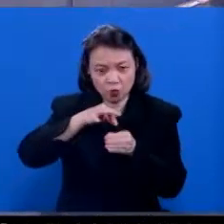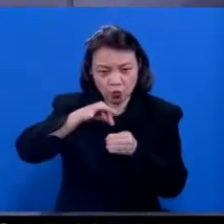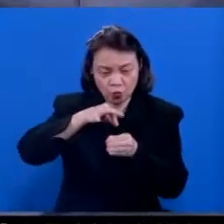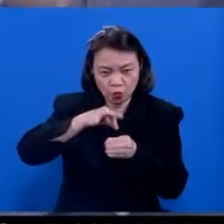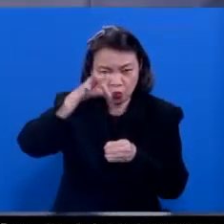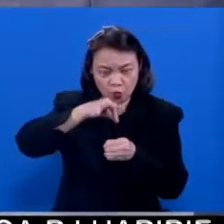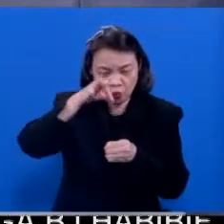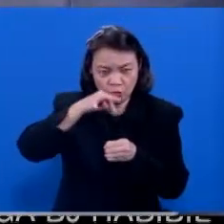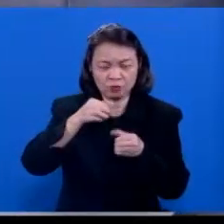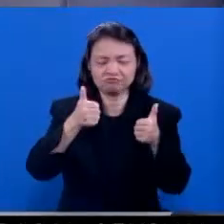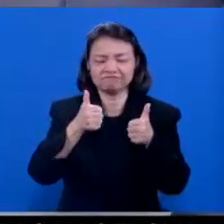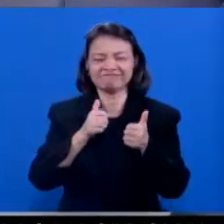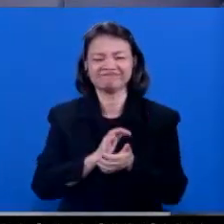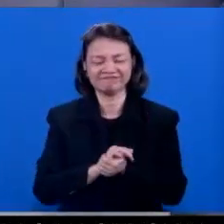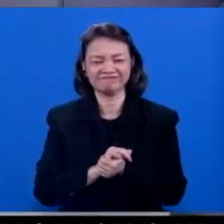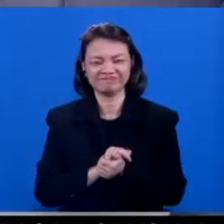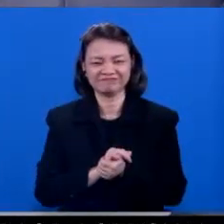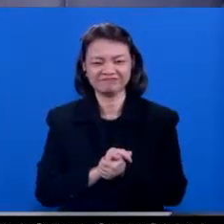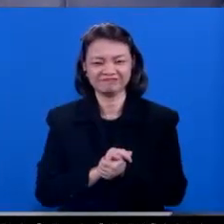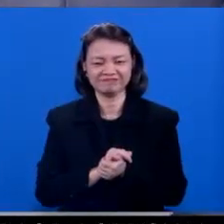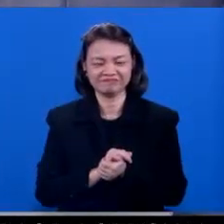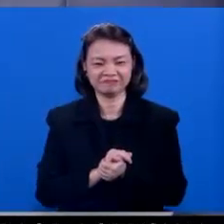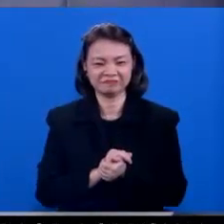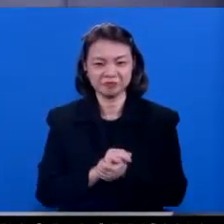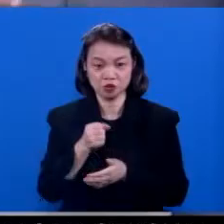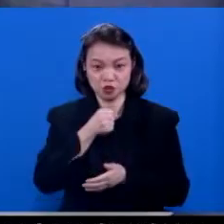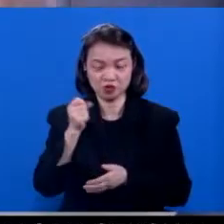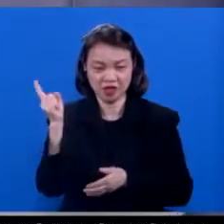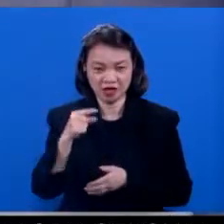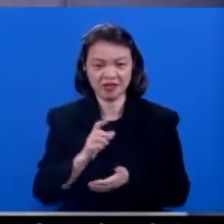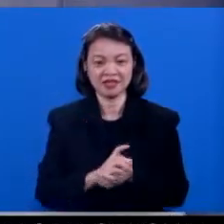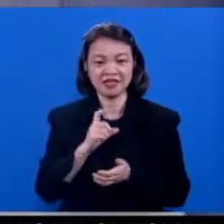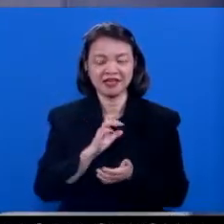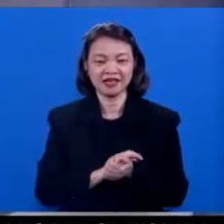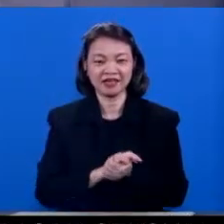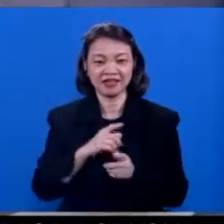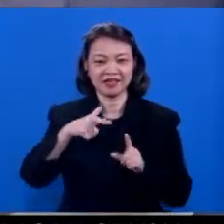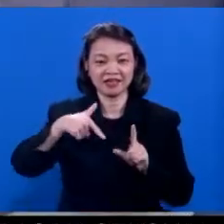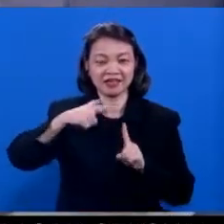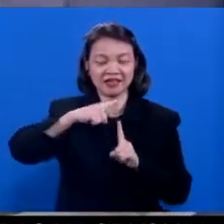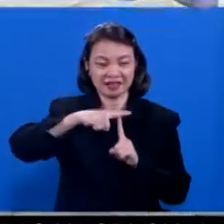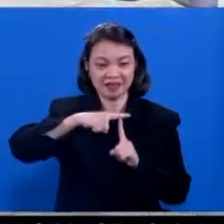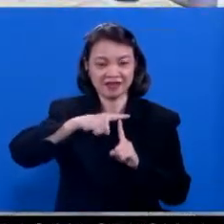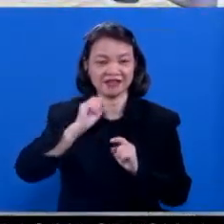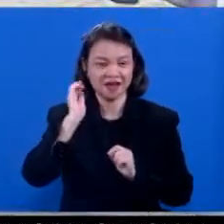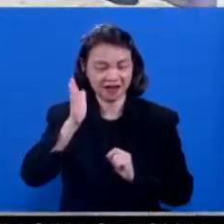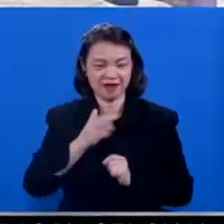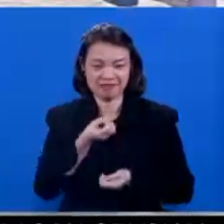teh. Nah, koresponden CNN Indonesia Arman Helmi dan fotojurnalis Daud Thompson punya laporan selengkapnya.